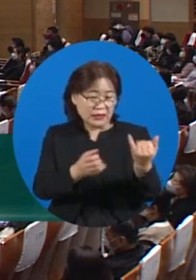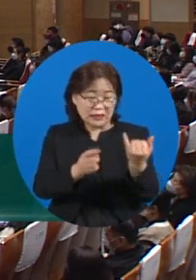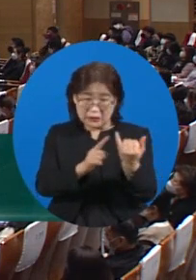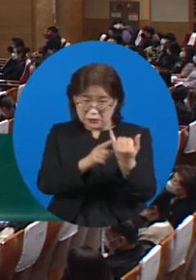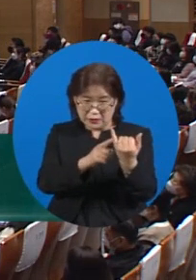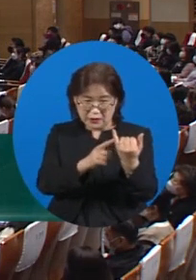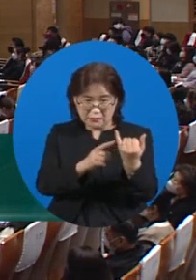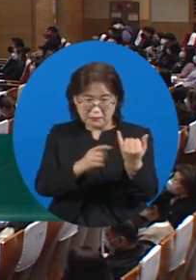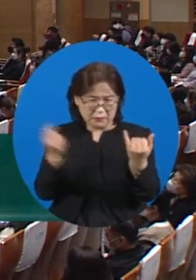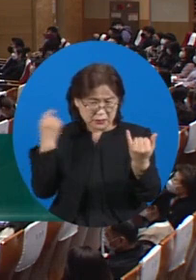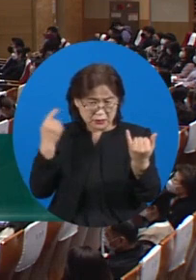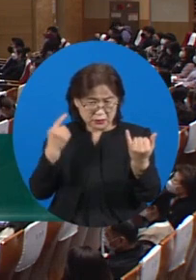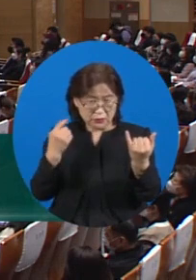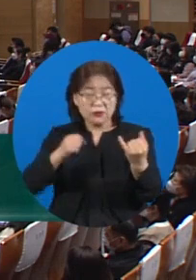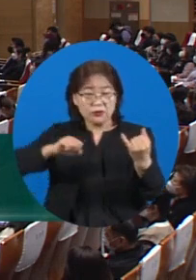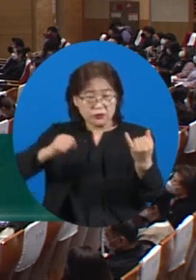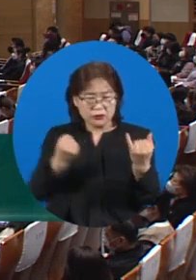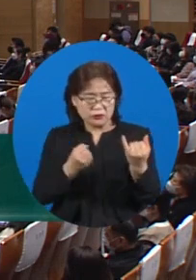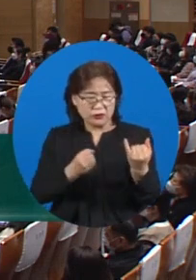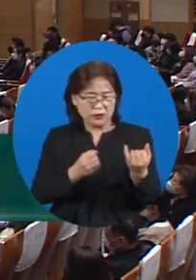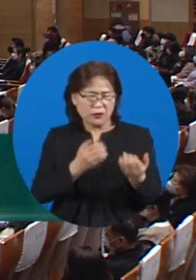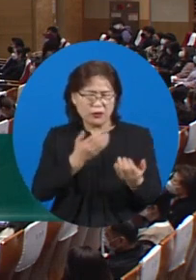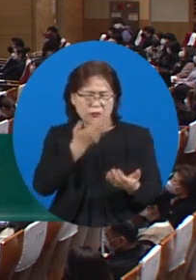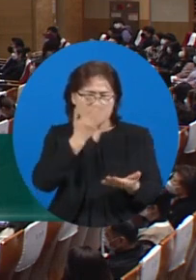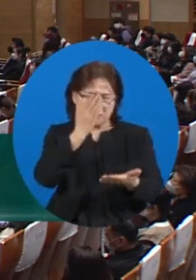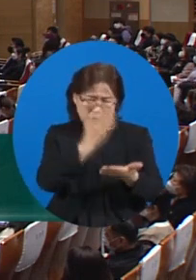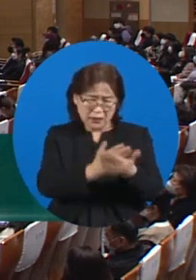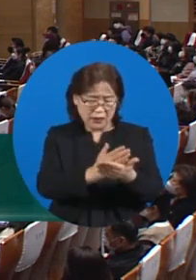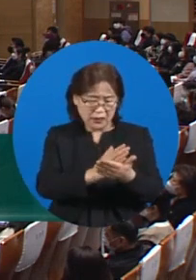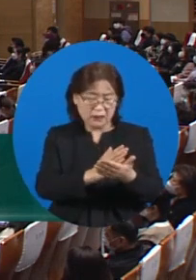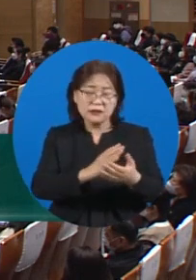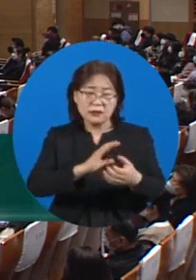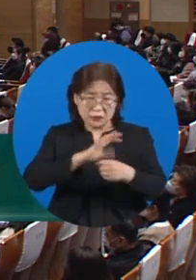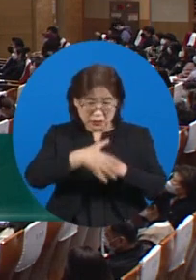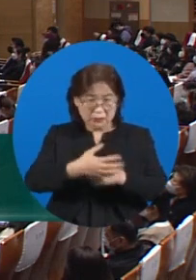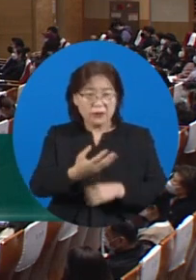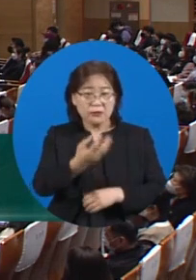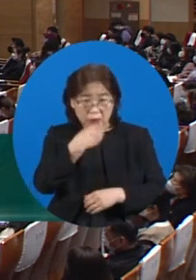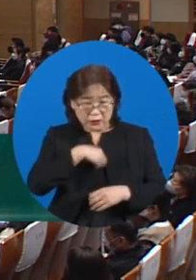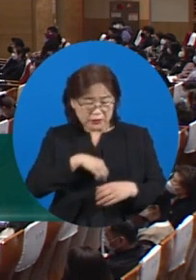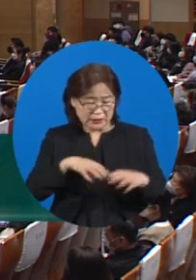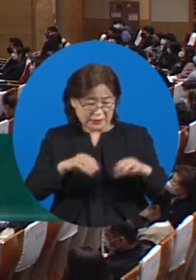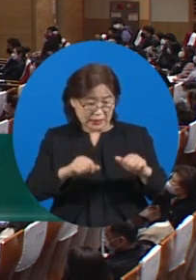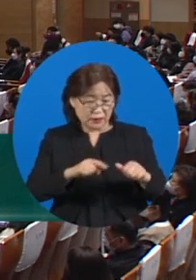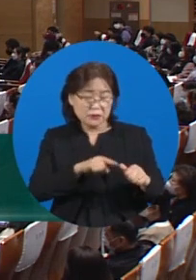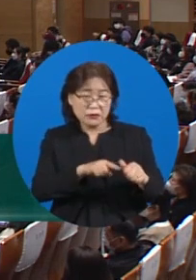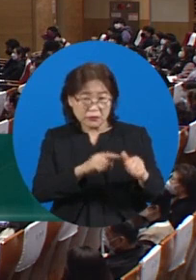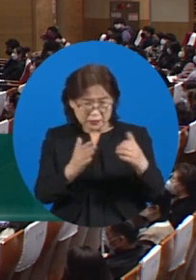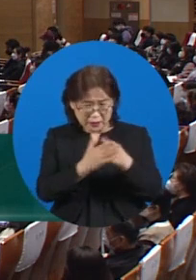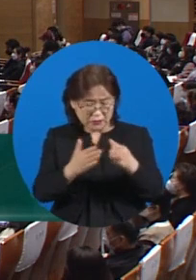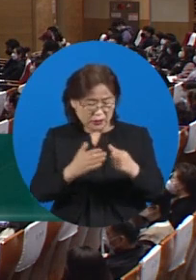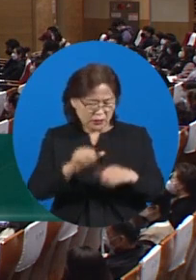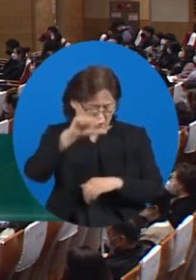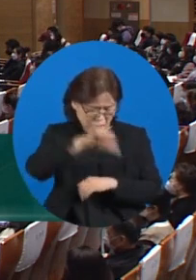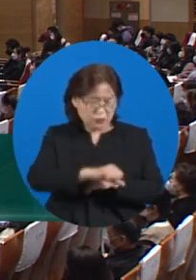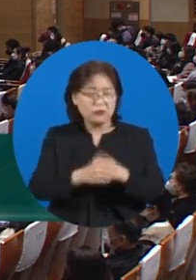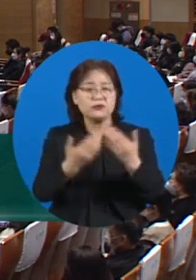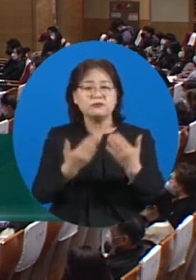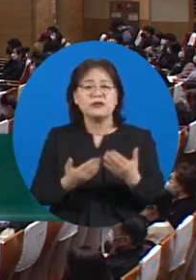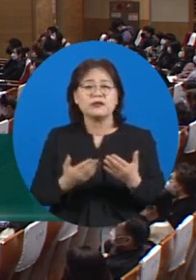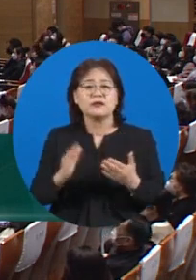내가 네게 먹지 말라 한 나무의 열매를 먹어 쓰지요 땅은 너로 말미암아 저주를 받고